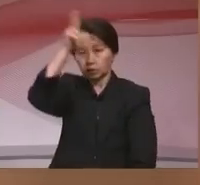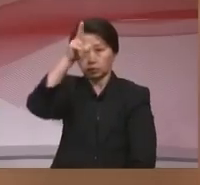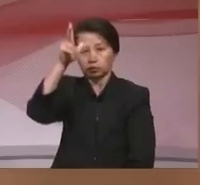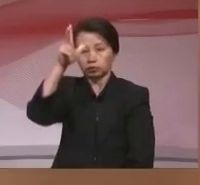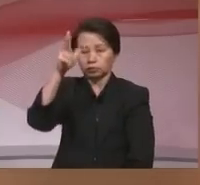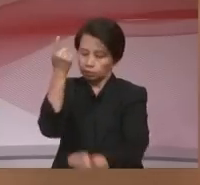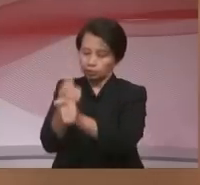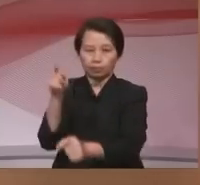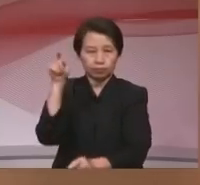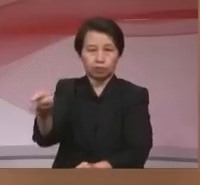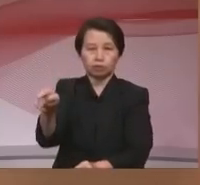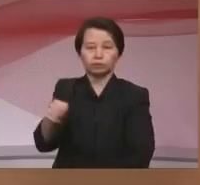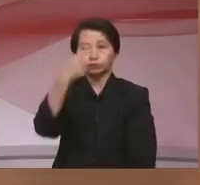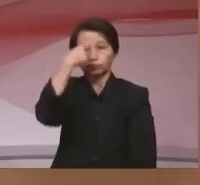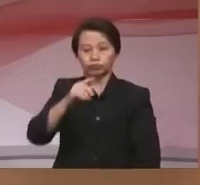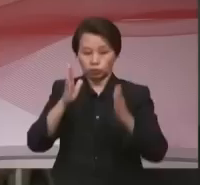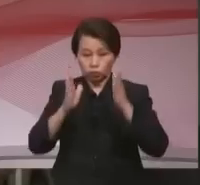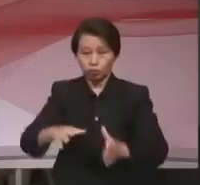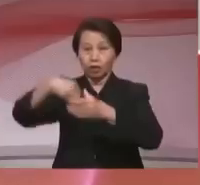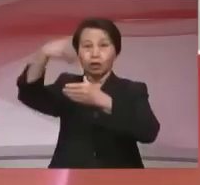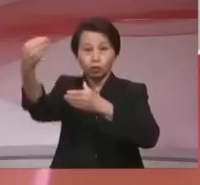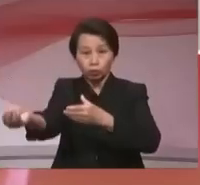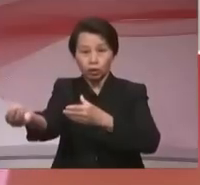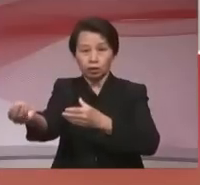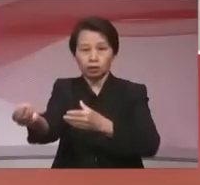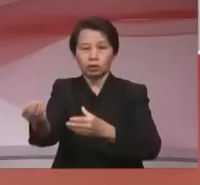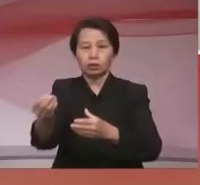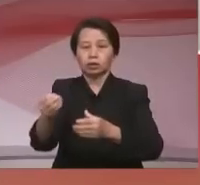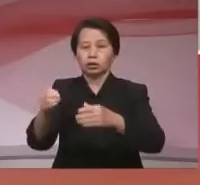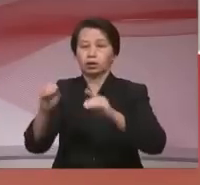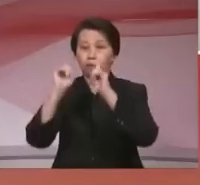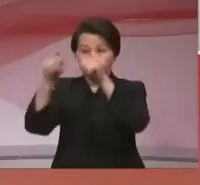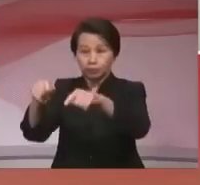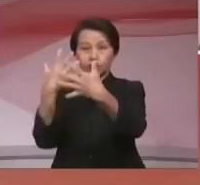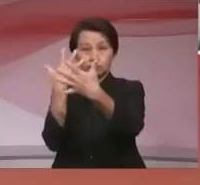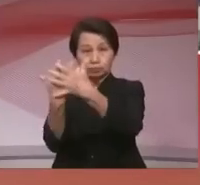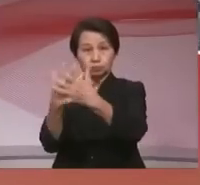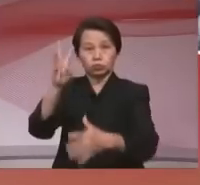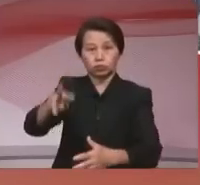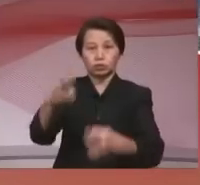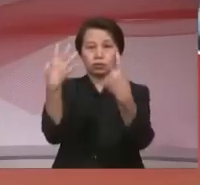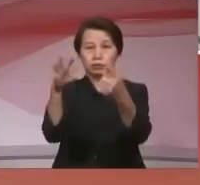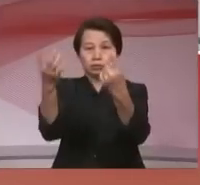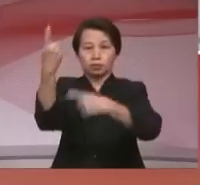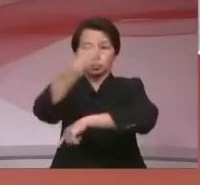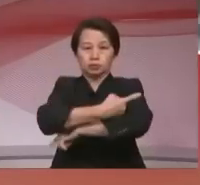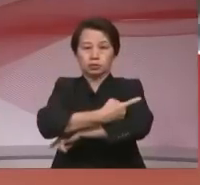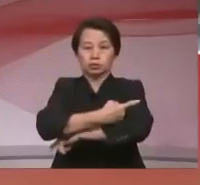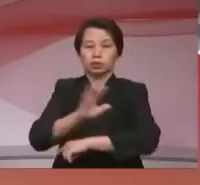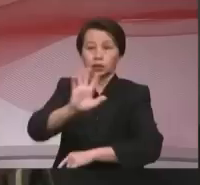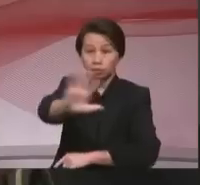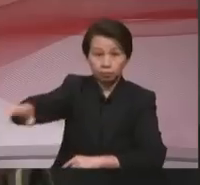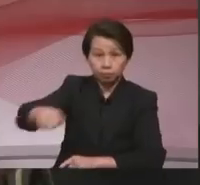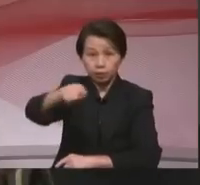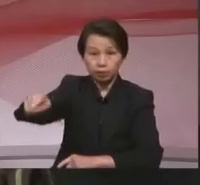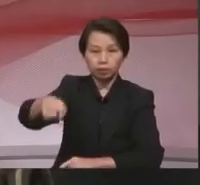kerajaan. Bagi warga negara asing yang menjalani kuarantin wajib 14 hari ini,